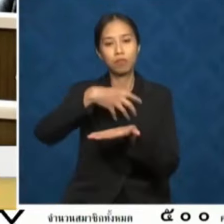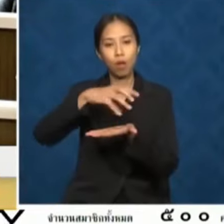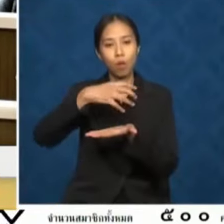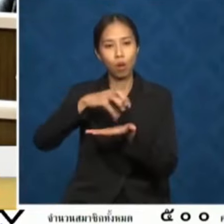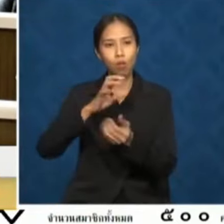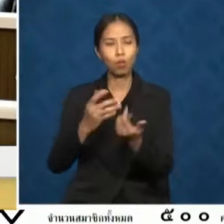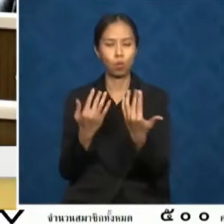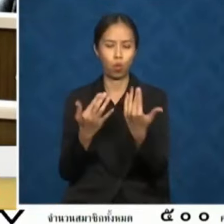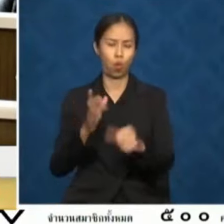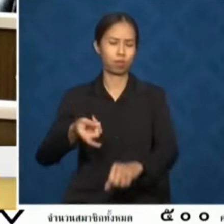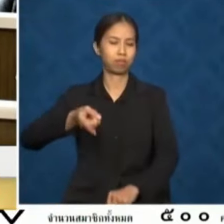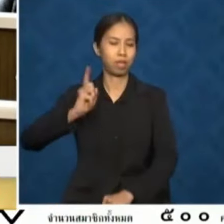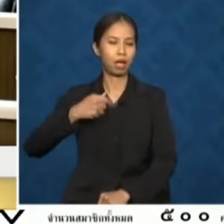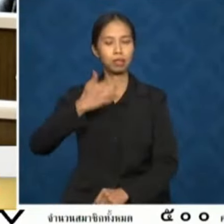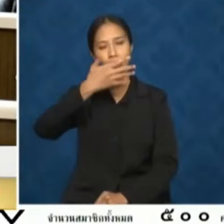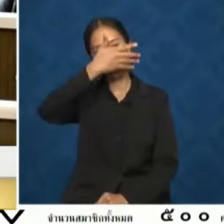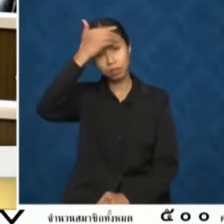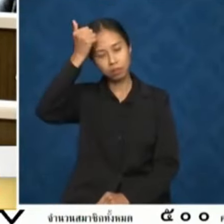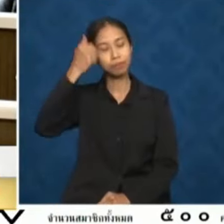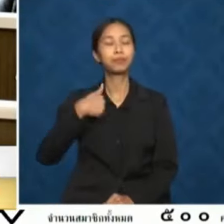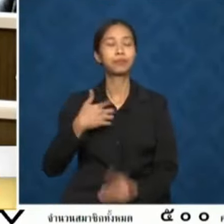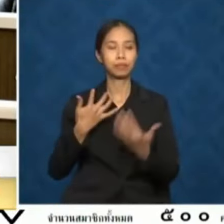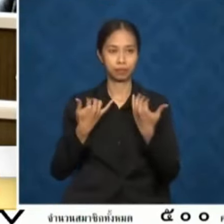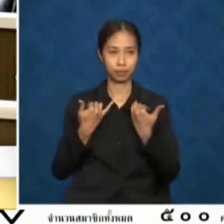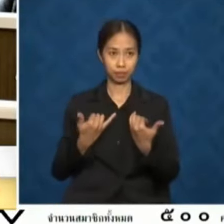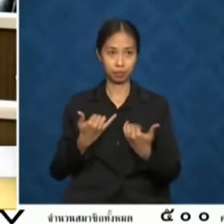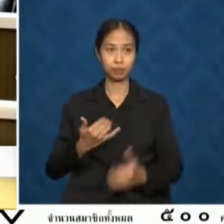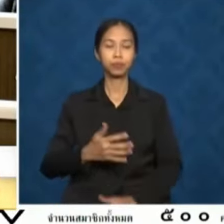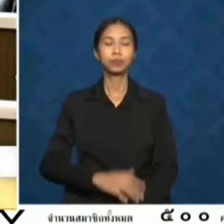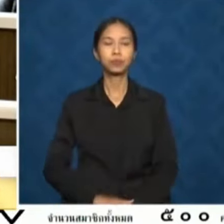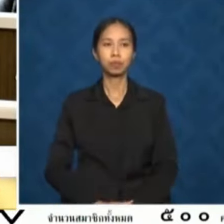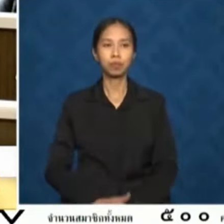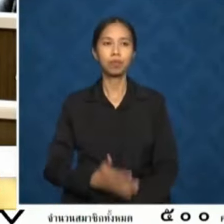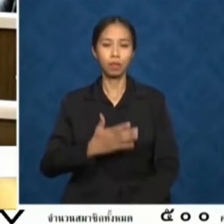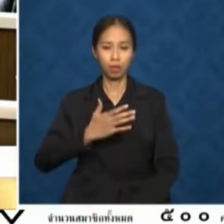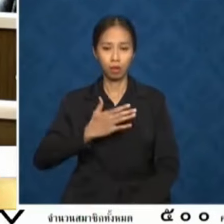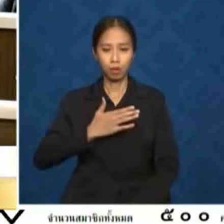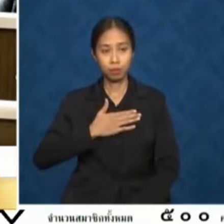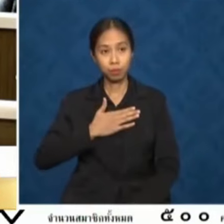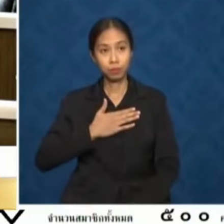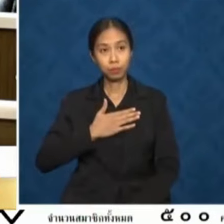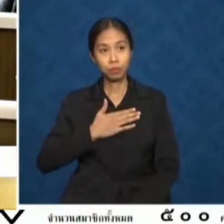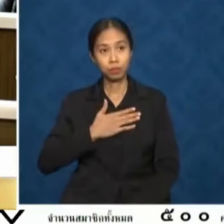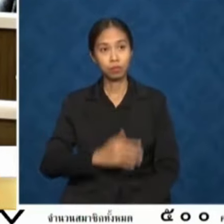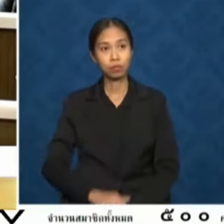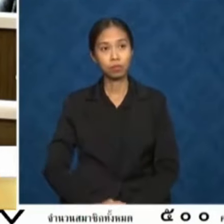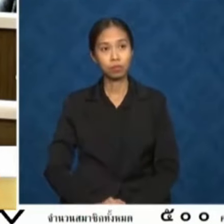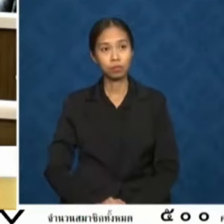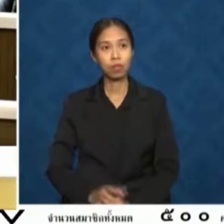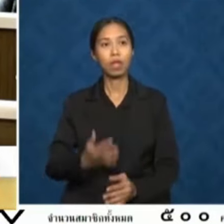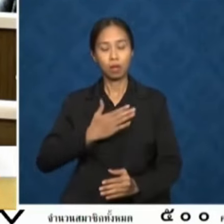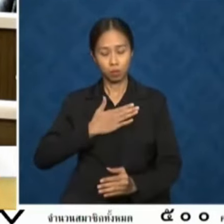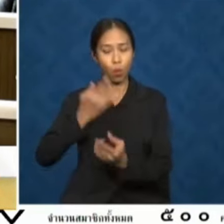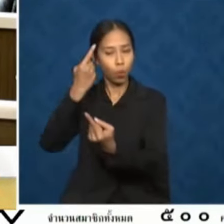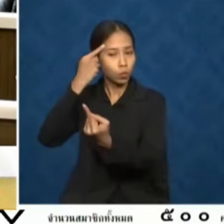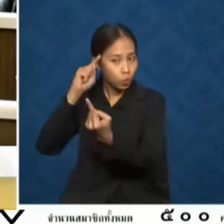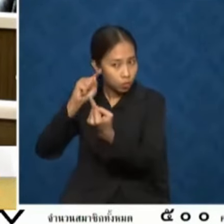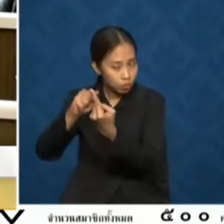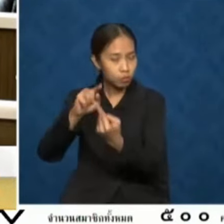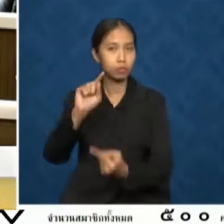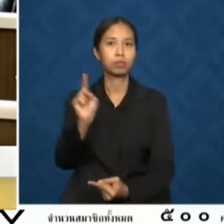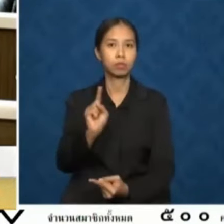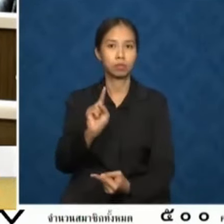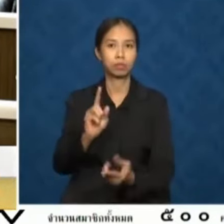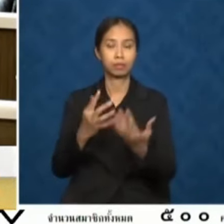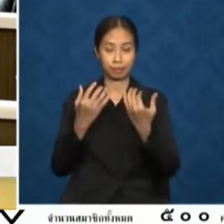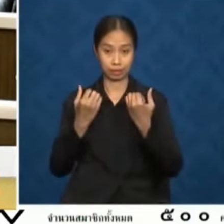แล้วเพราะงั้นผมกราบเรียนว่าสิ่งหนึ่งที่เป็นวัตถุประสงค์ของผมคือส